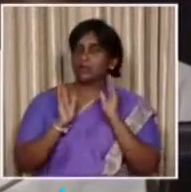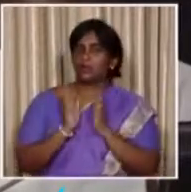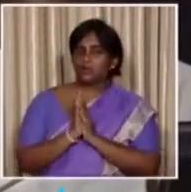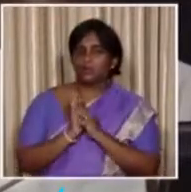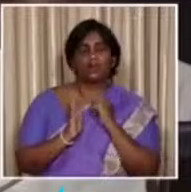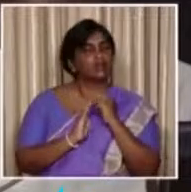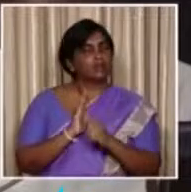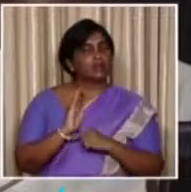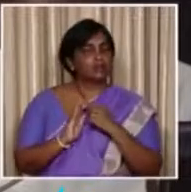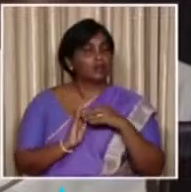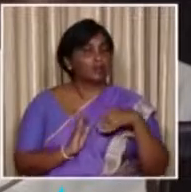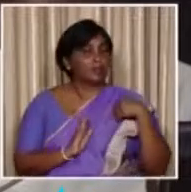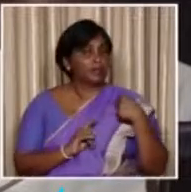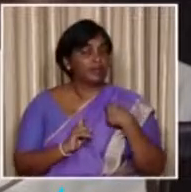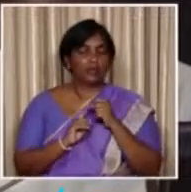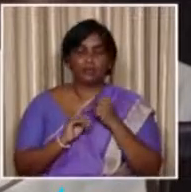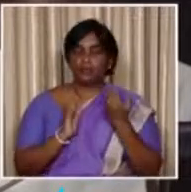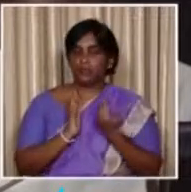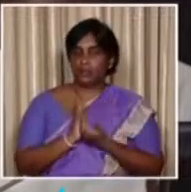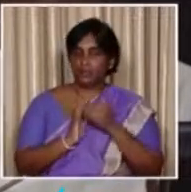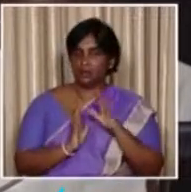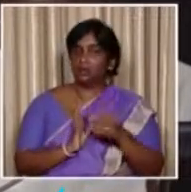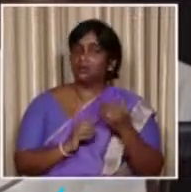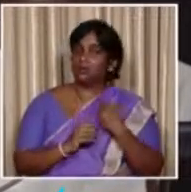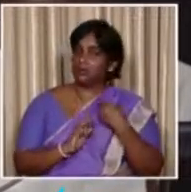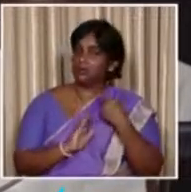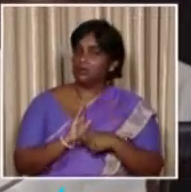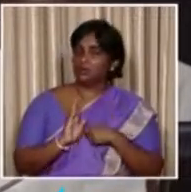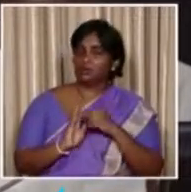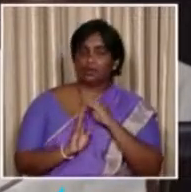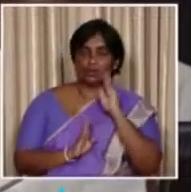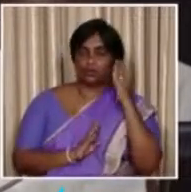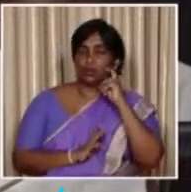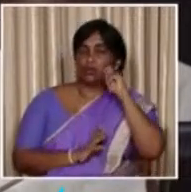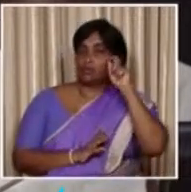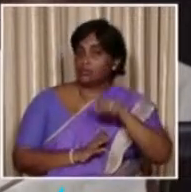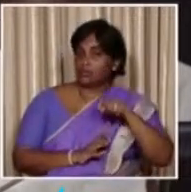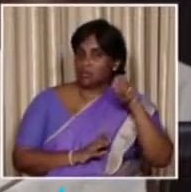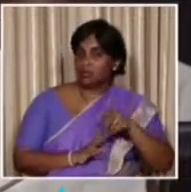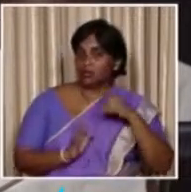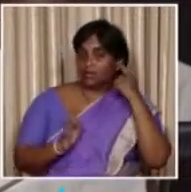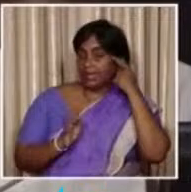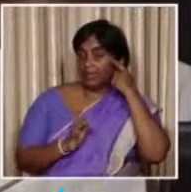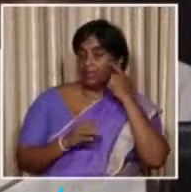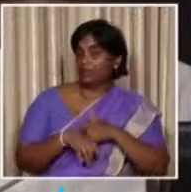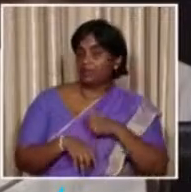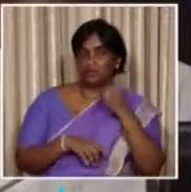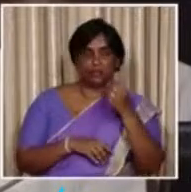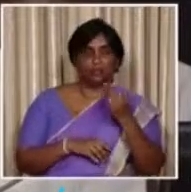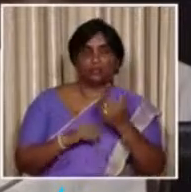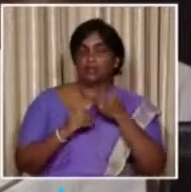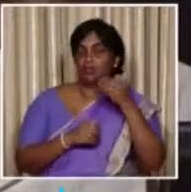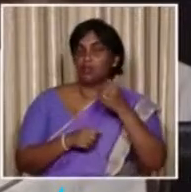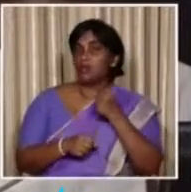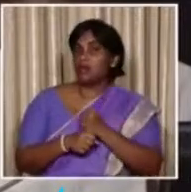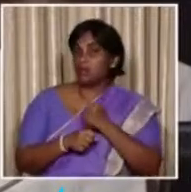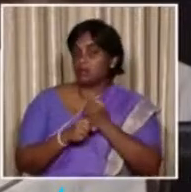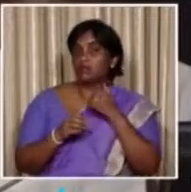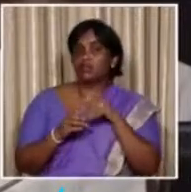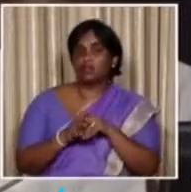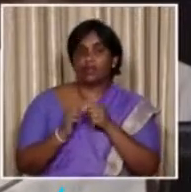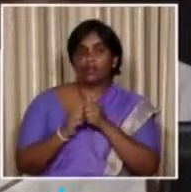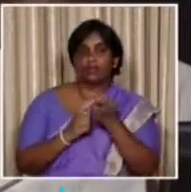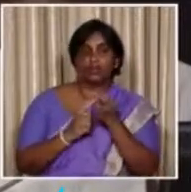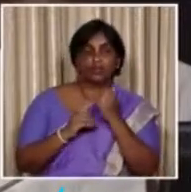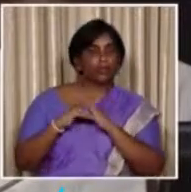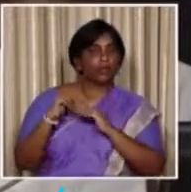රටේ මූලික ප්‍රතිපත්තිය බවට පත් වුණා. අපේ රටේ කිසිම ජනතාවට හිතන්න ඉඩ දුන්නේ නැ එන ආණ්ඩු ආවම ඒකේ මොකද්ද